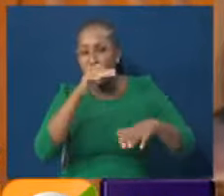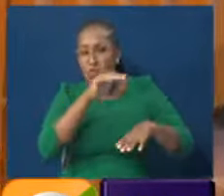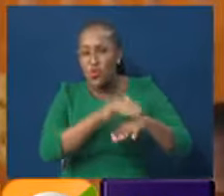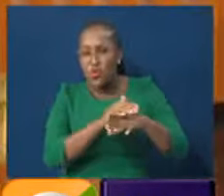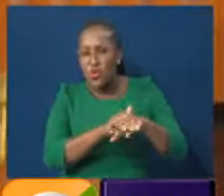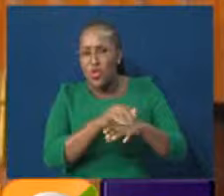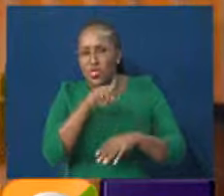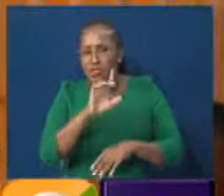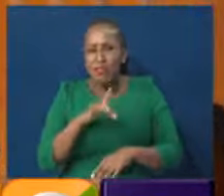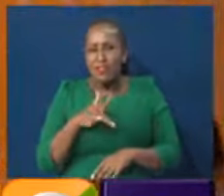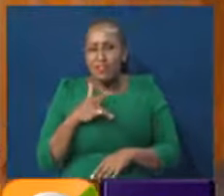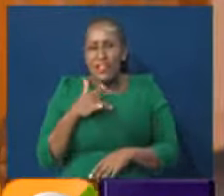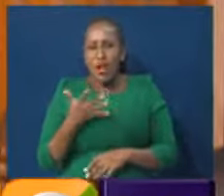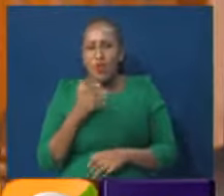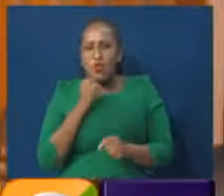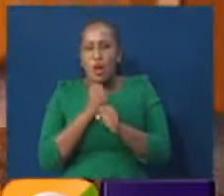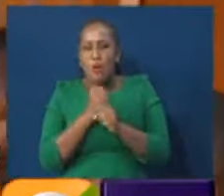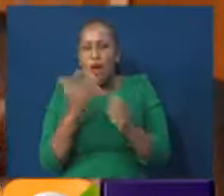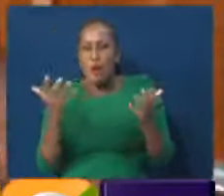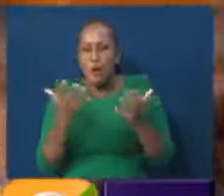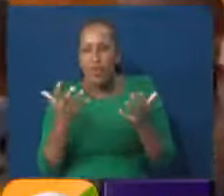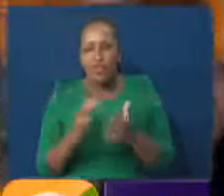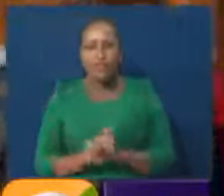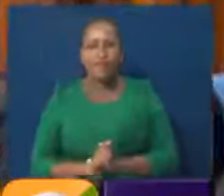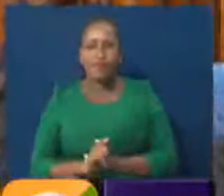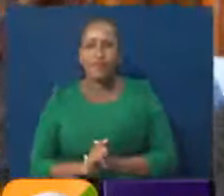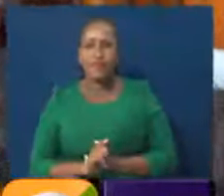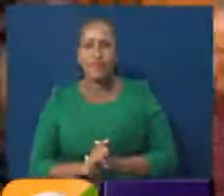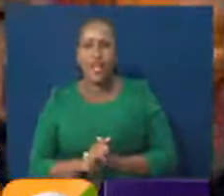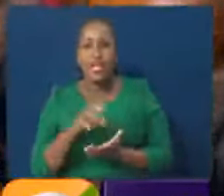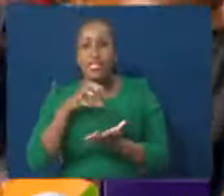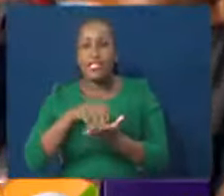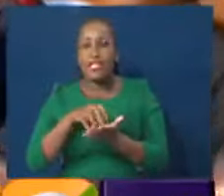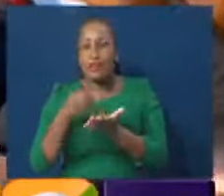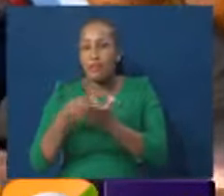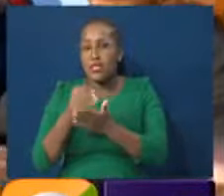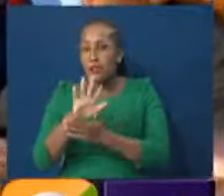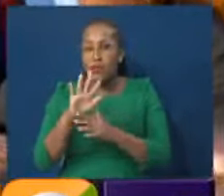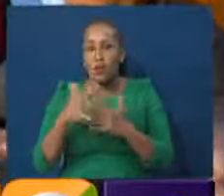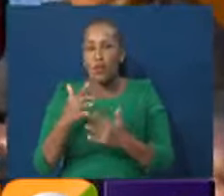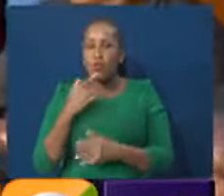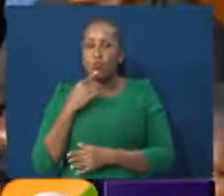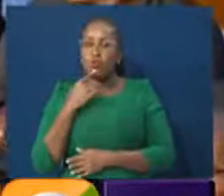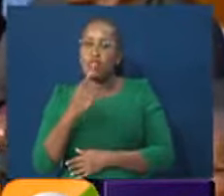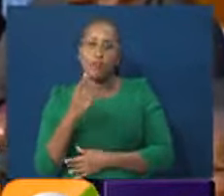nawe wafanya kazi gani na hali iko vipi kimfuko? To tell you the truth,